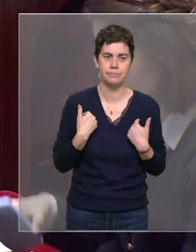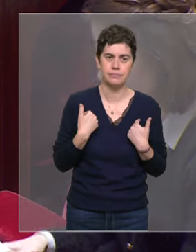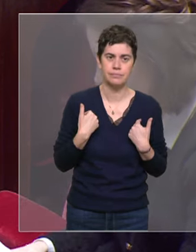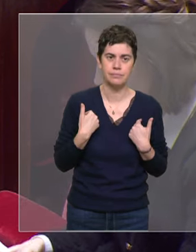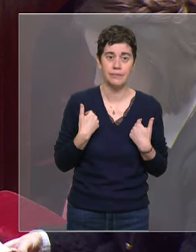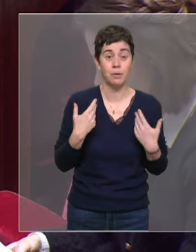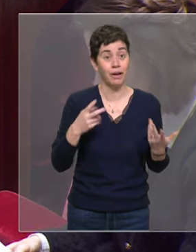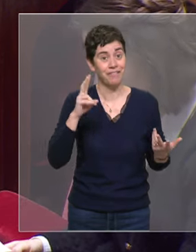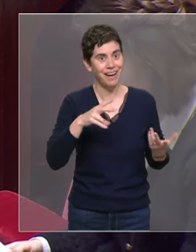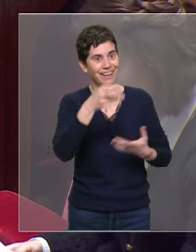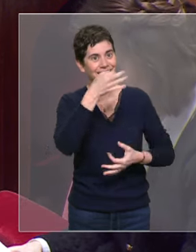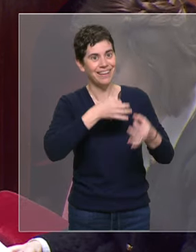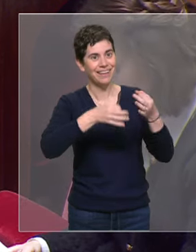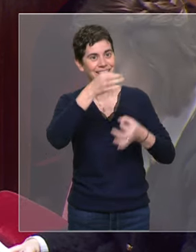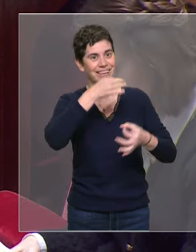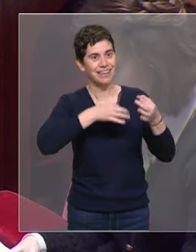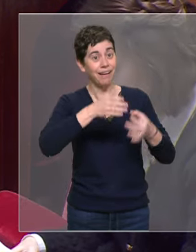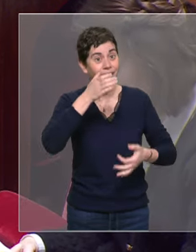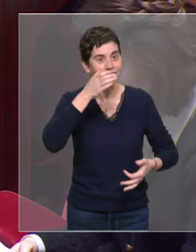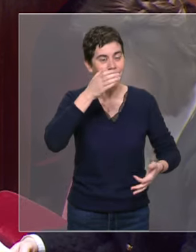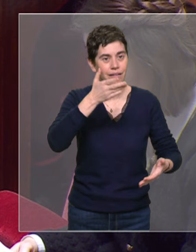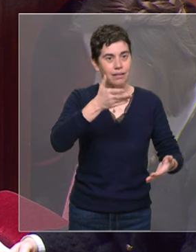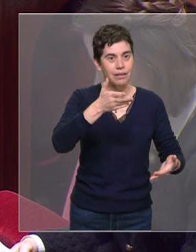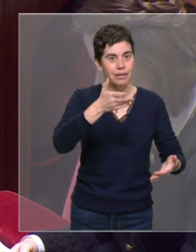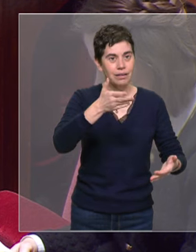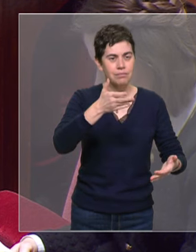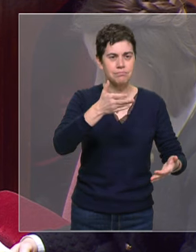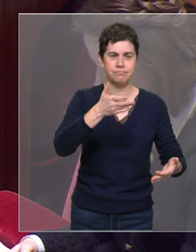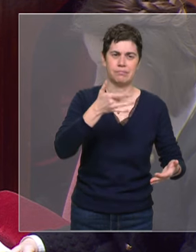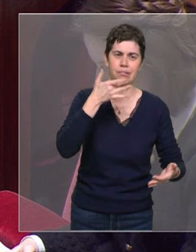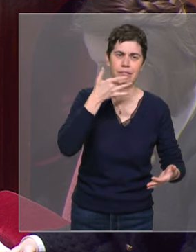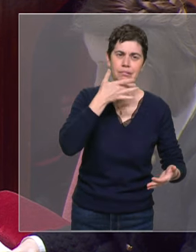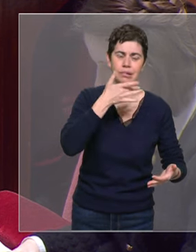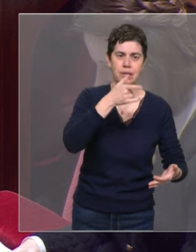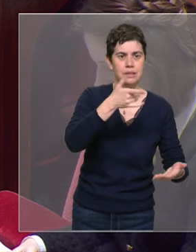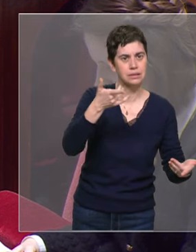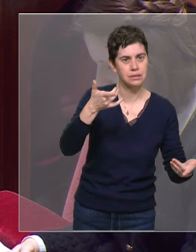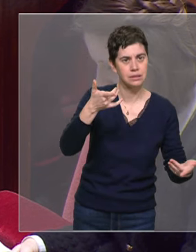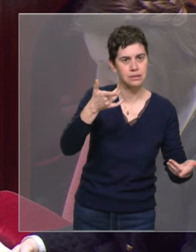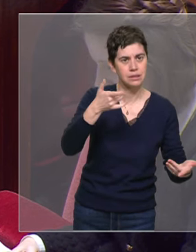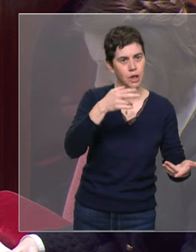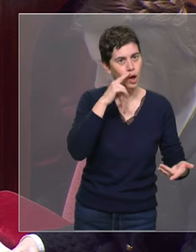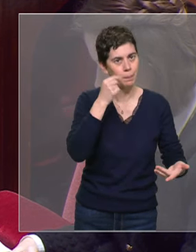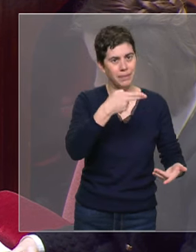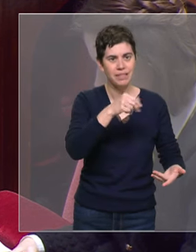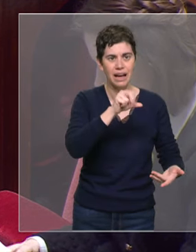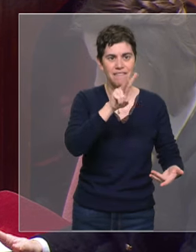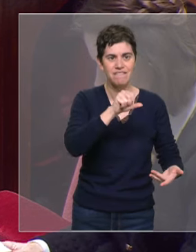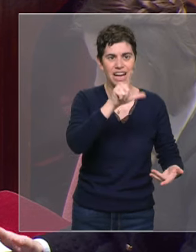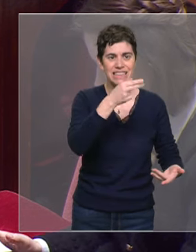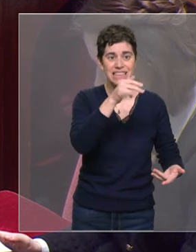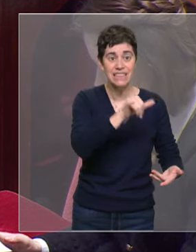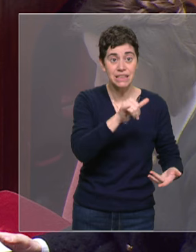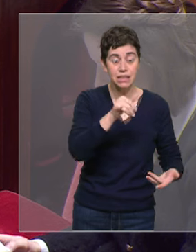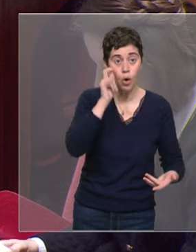On avait failli y croire quand on vous a entendu, avec le plus grand des cynismes, rendre hommage à la mémoire d'Alexeï Navalny alors que vos députés